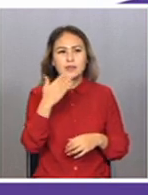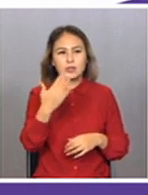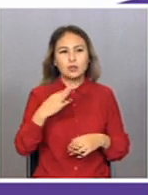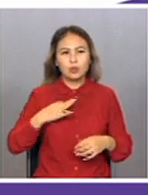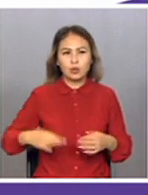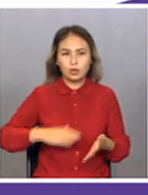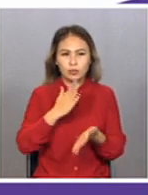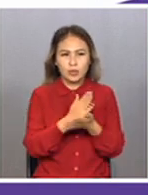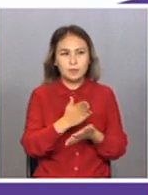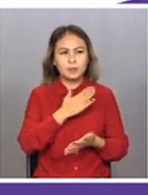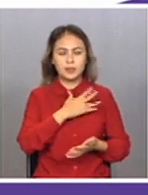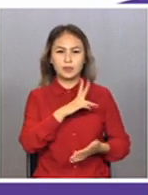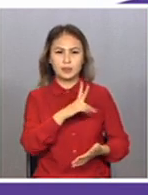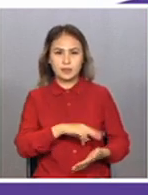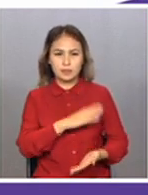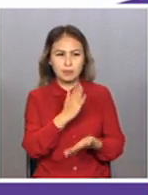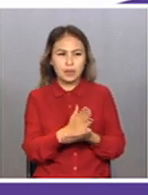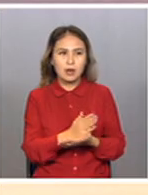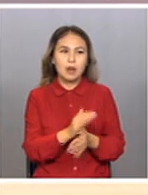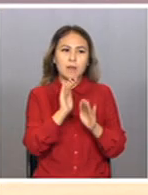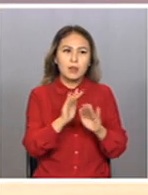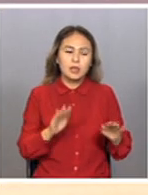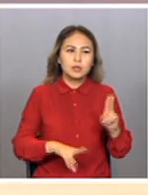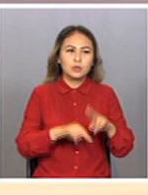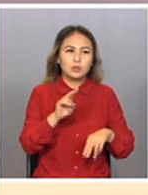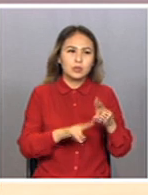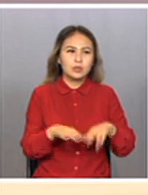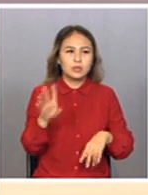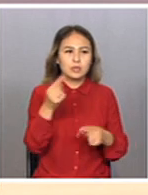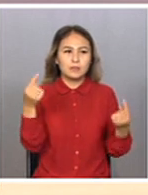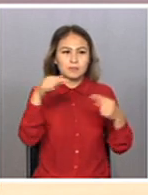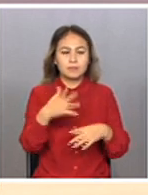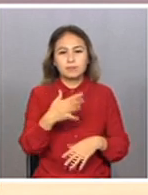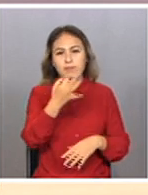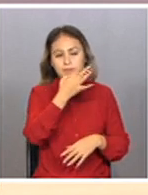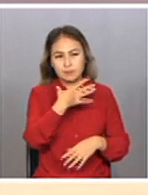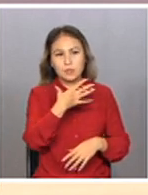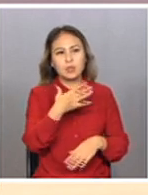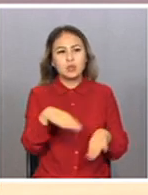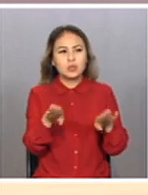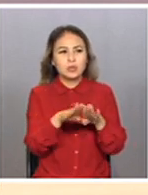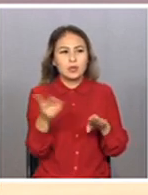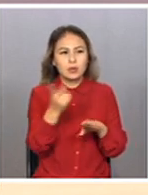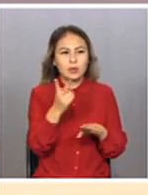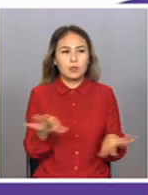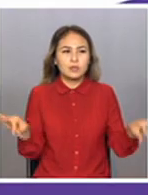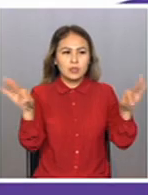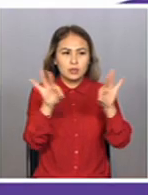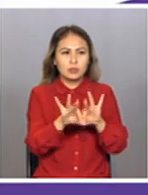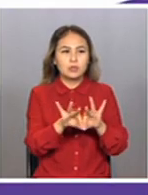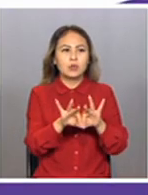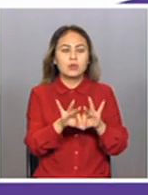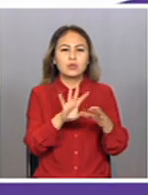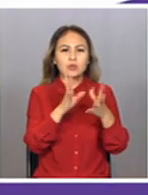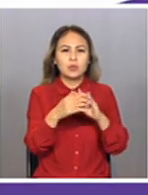Сенің ұлың бар, менің қызым бар. Балалардың көңілі жарасып жүр ғой. сол екеуінің басын қосайық та,